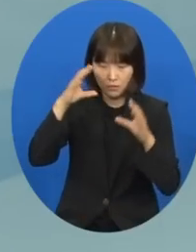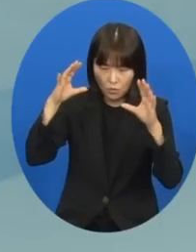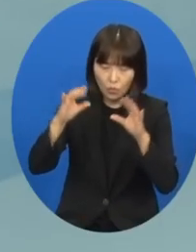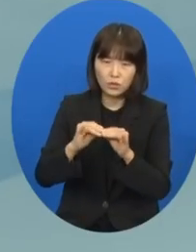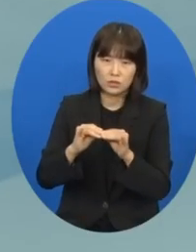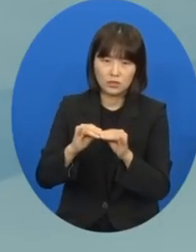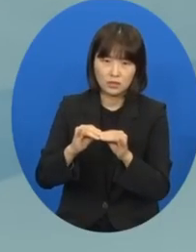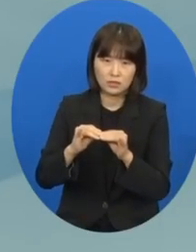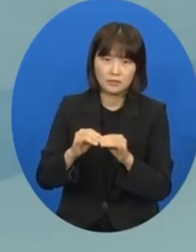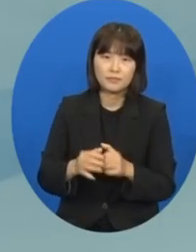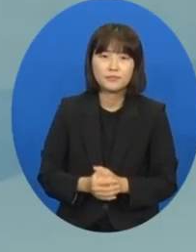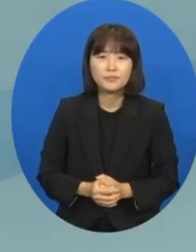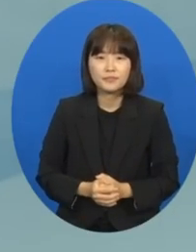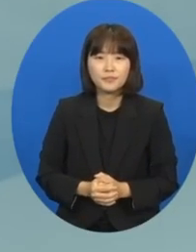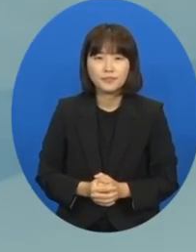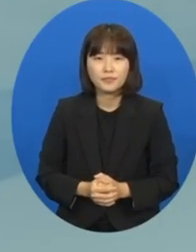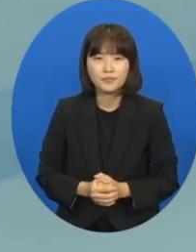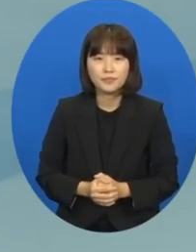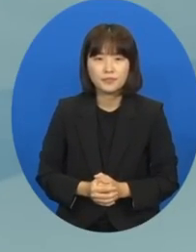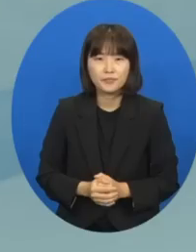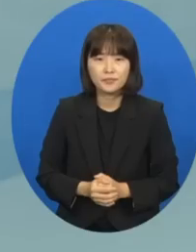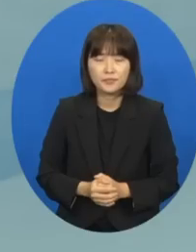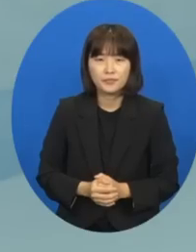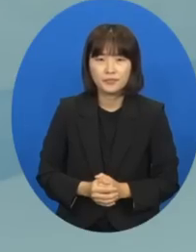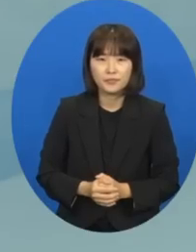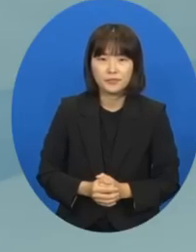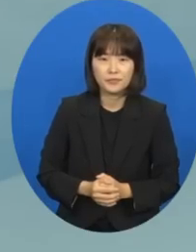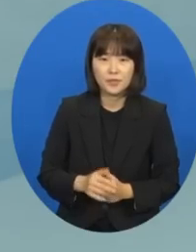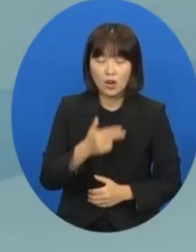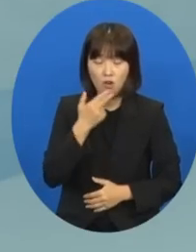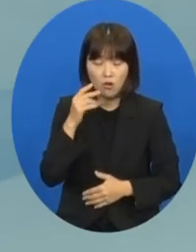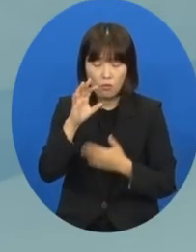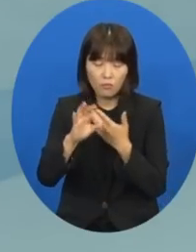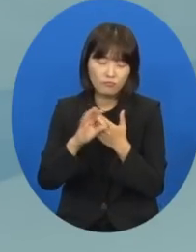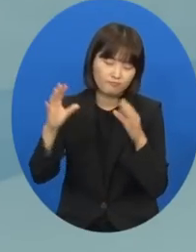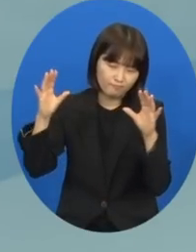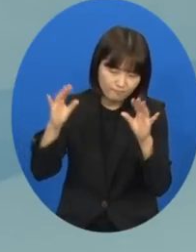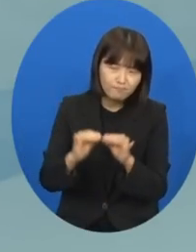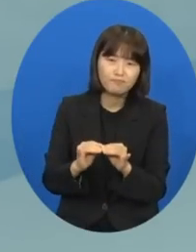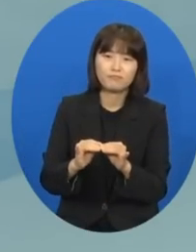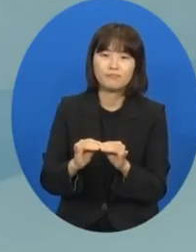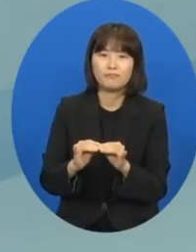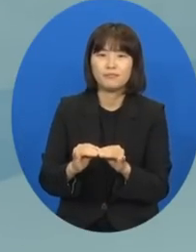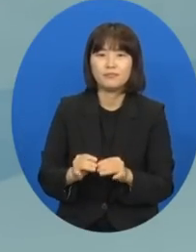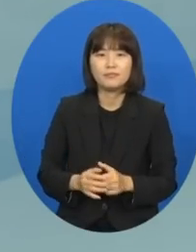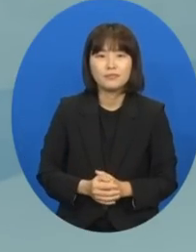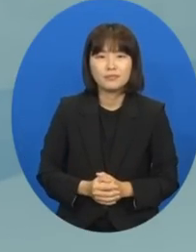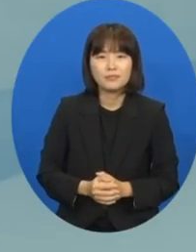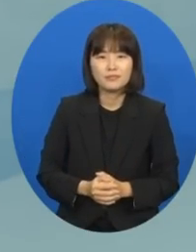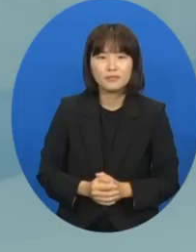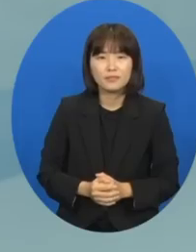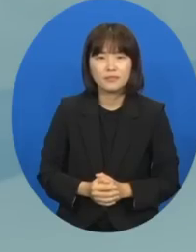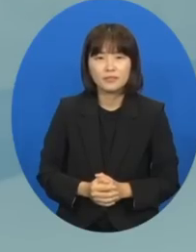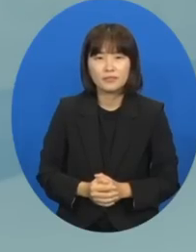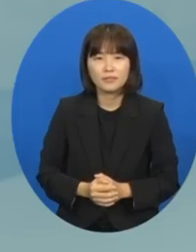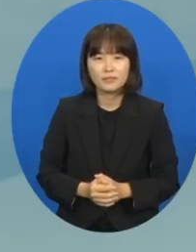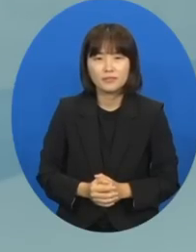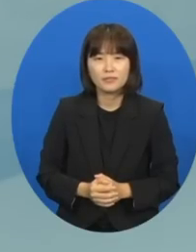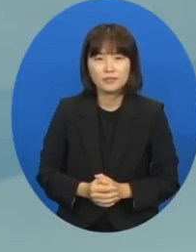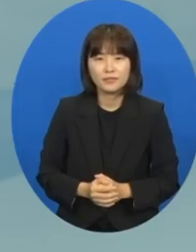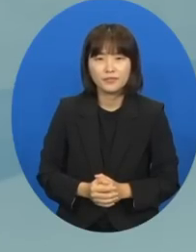따라가는 거예요. 영어로 보니까 그냥 agreed, 아브라함 agreed, 그냥 동의했다는 거예요. 둘이 그냥 한